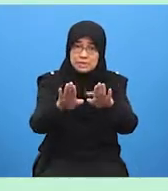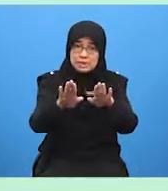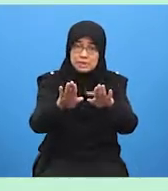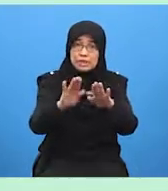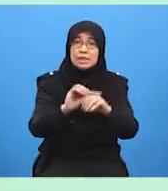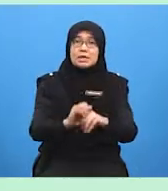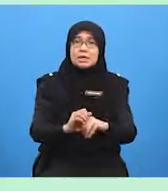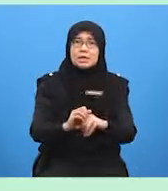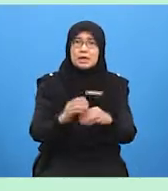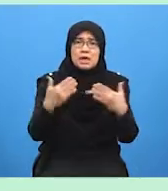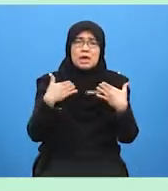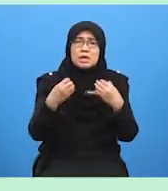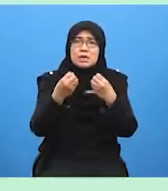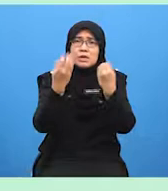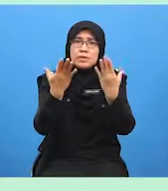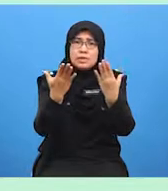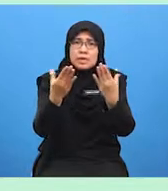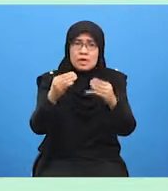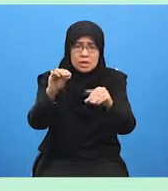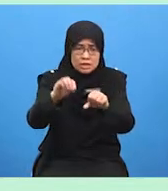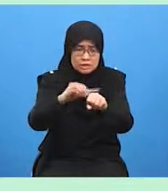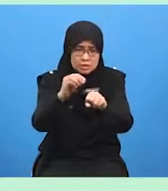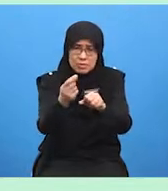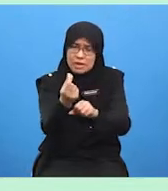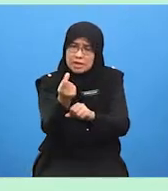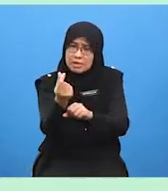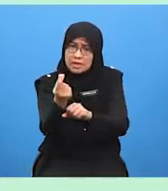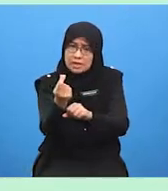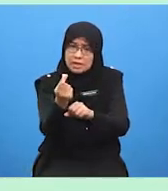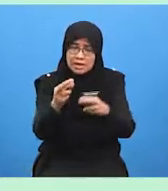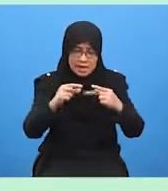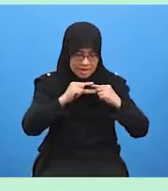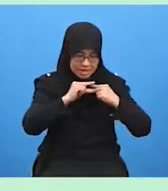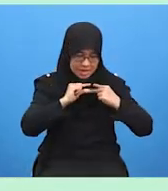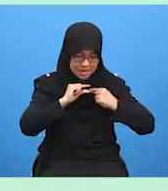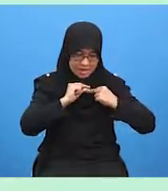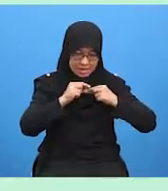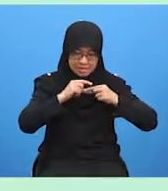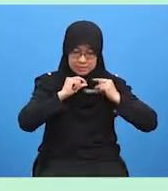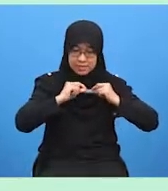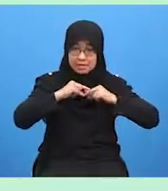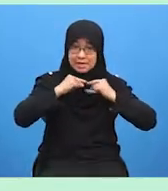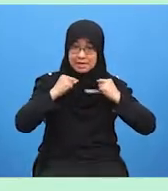boleh dibuat seperti sulaman manik, ribbon dan labuji.